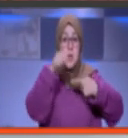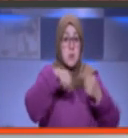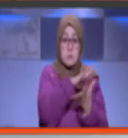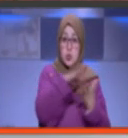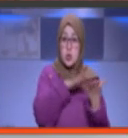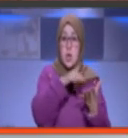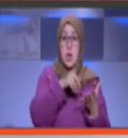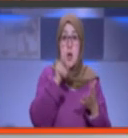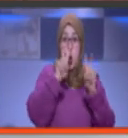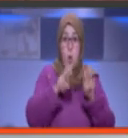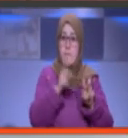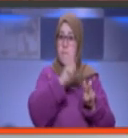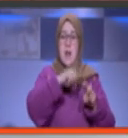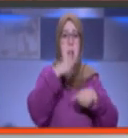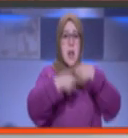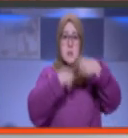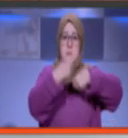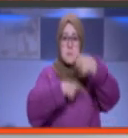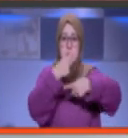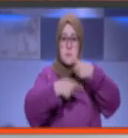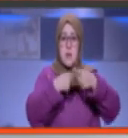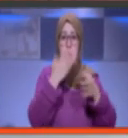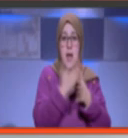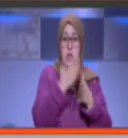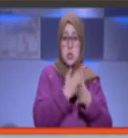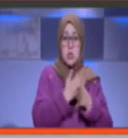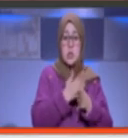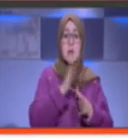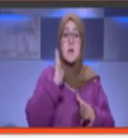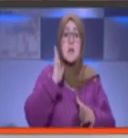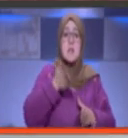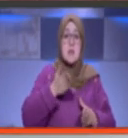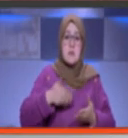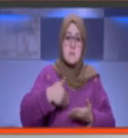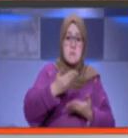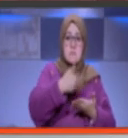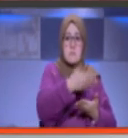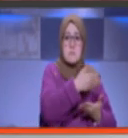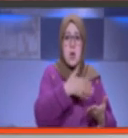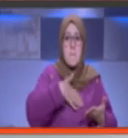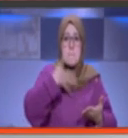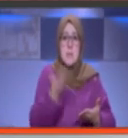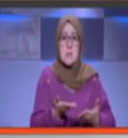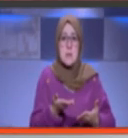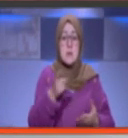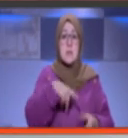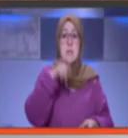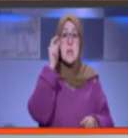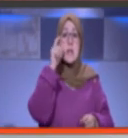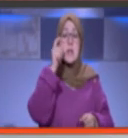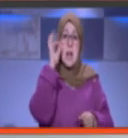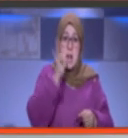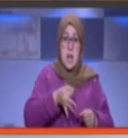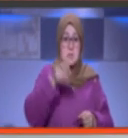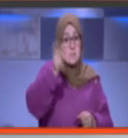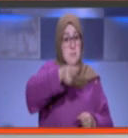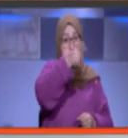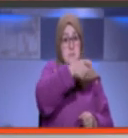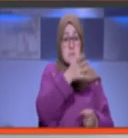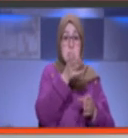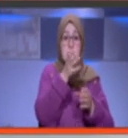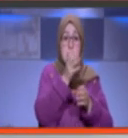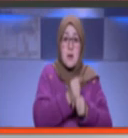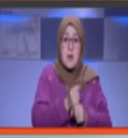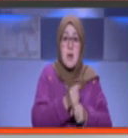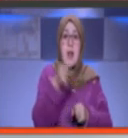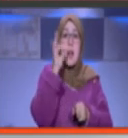كورونا، وده شيء أخطر من الفيروس في حد ذاته. الإيد الشغالة لازم تبقى عارفة إزاي تأمن نفسها من خطر